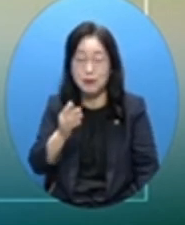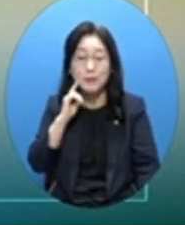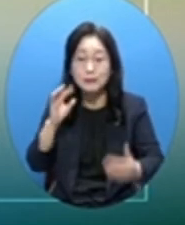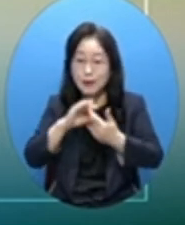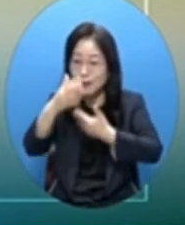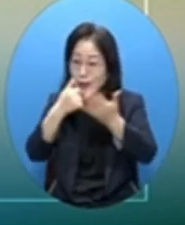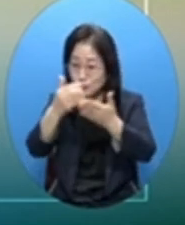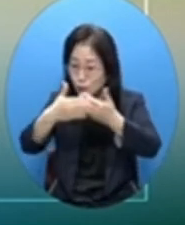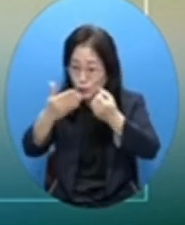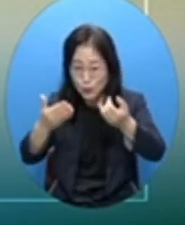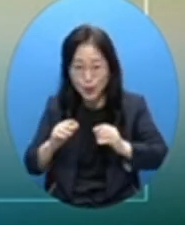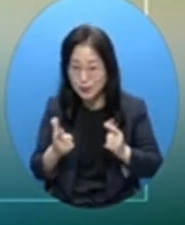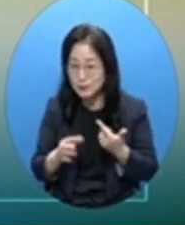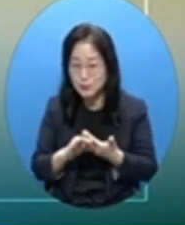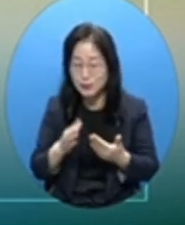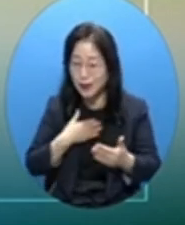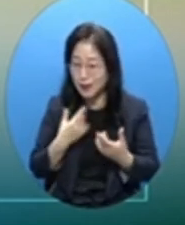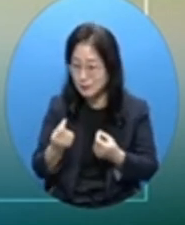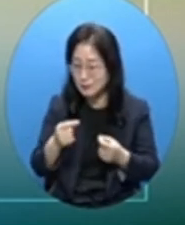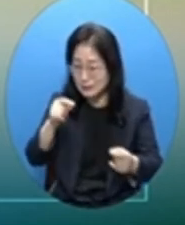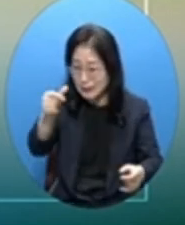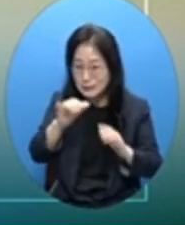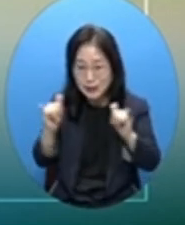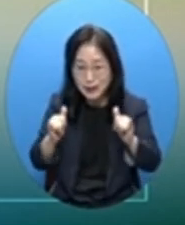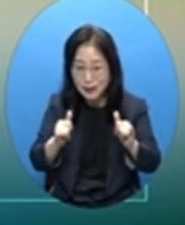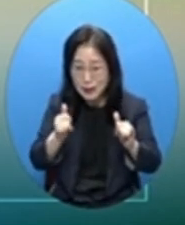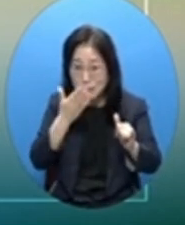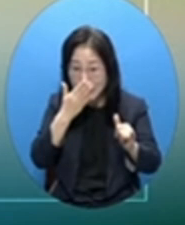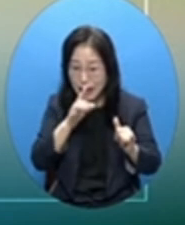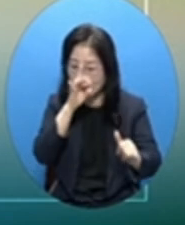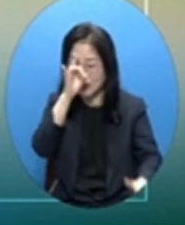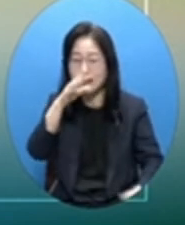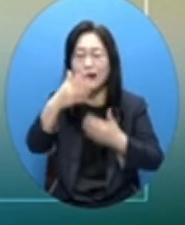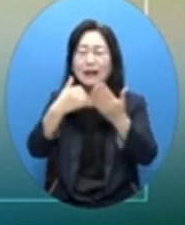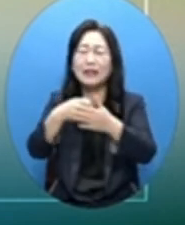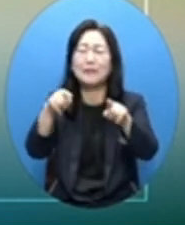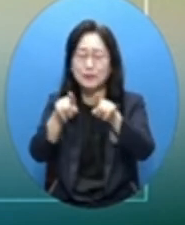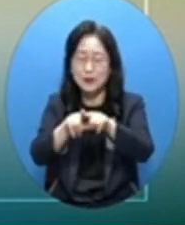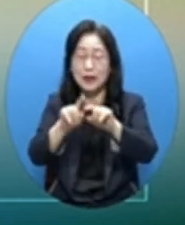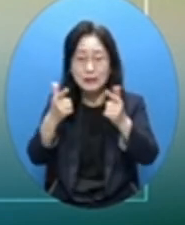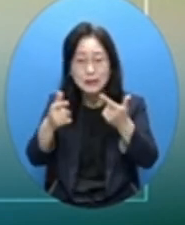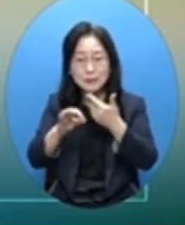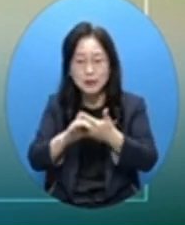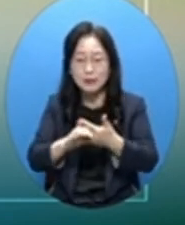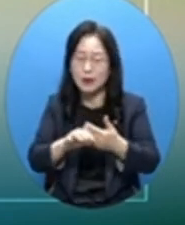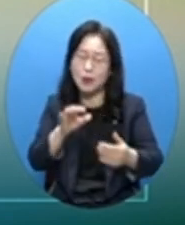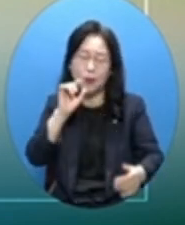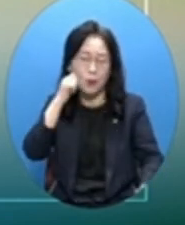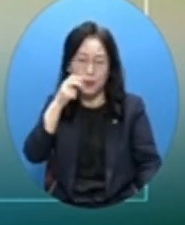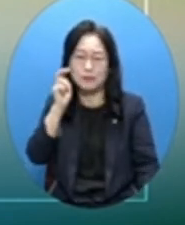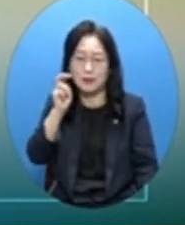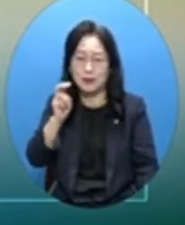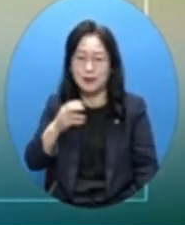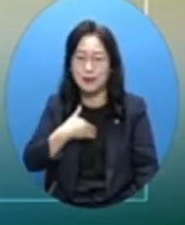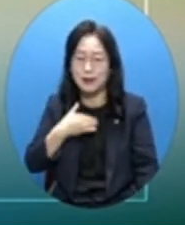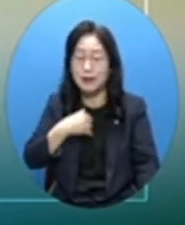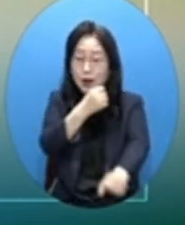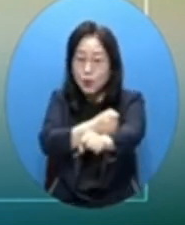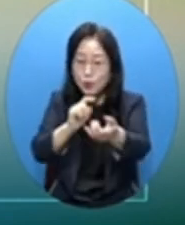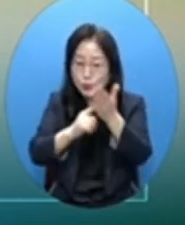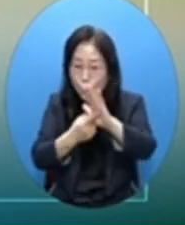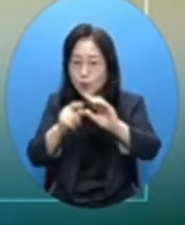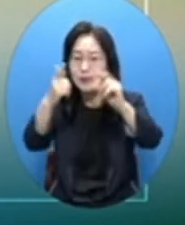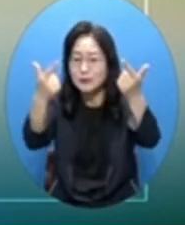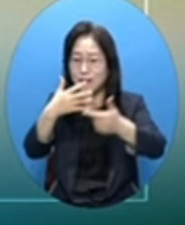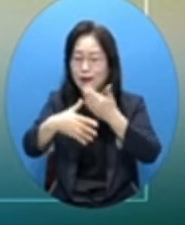저와 같은 작은 자가 무엇을 할 수 있었을까요 하나님의 함께 하지 않으면 안 됐을 것입니다 나의 공로가 아니라